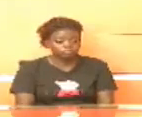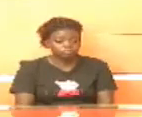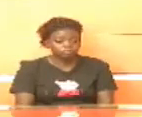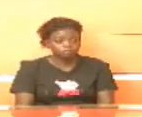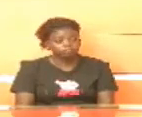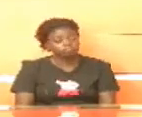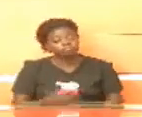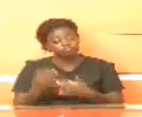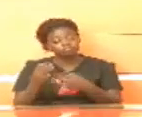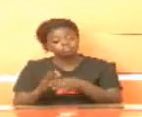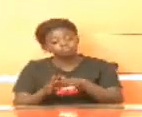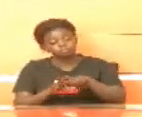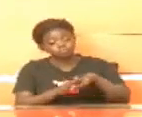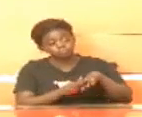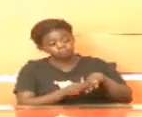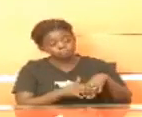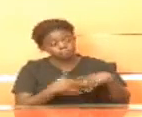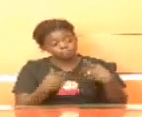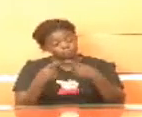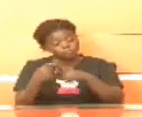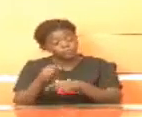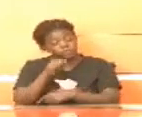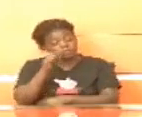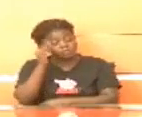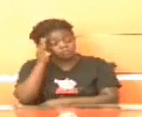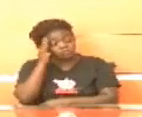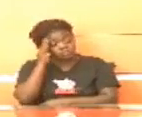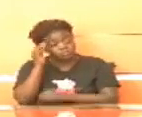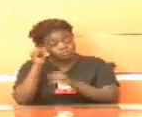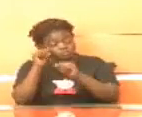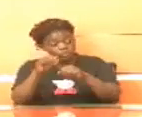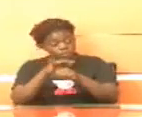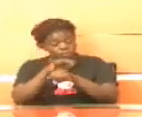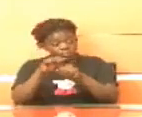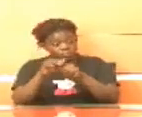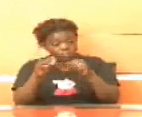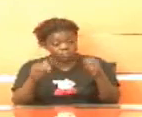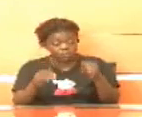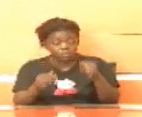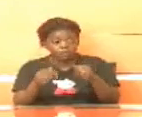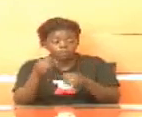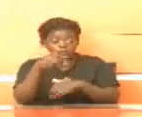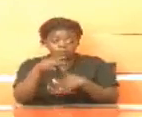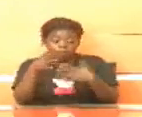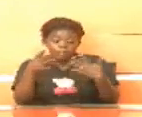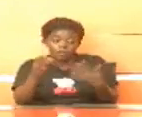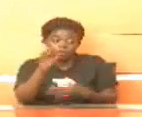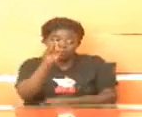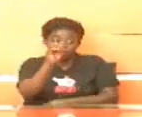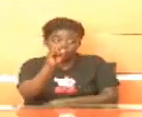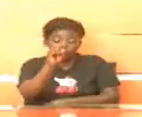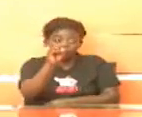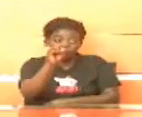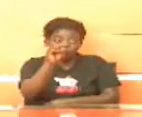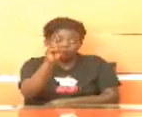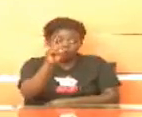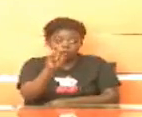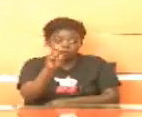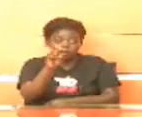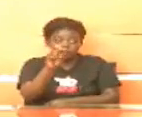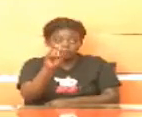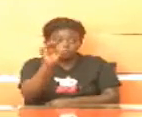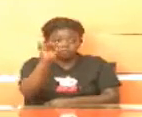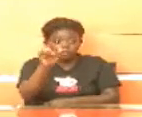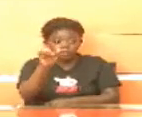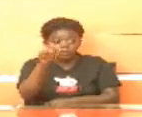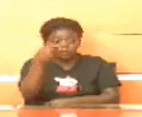kakati eyo tuvuddeyo naye obadde okimanyi nti osobola okwekolera omukko ogw'obulamu gwite oxygen naddala mu mbeera eno eyakano